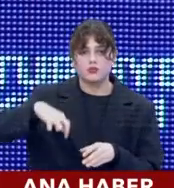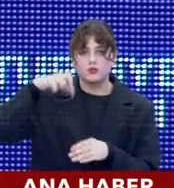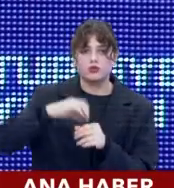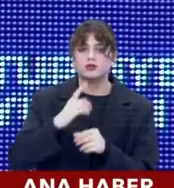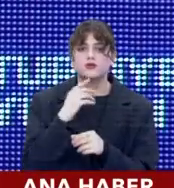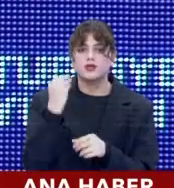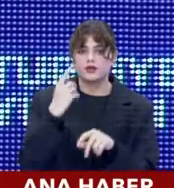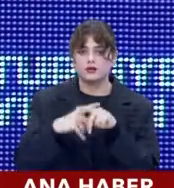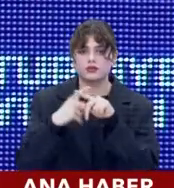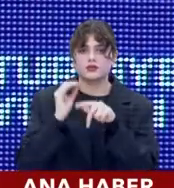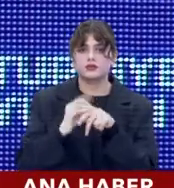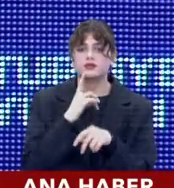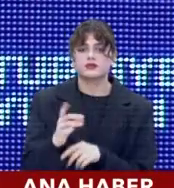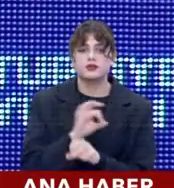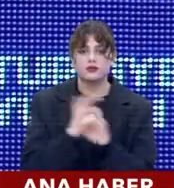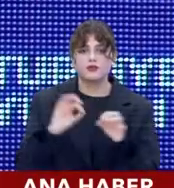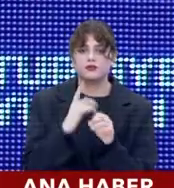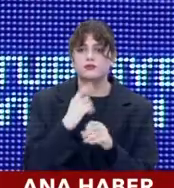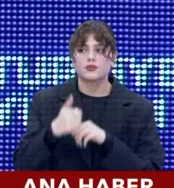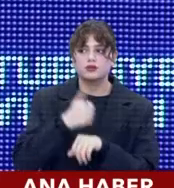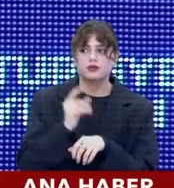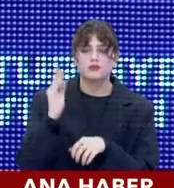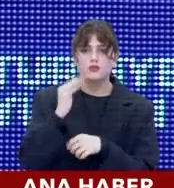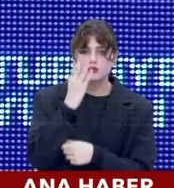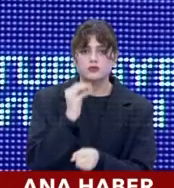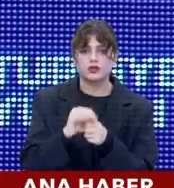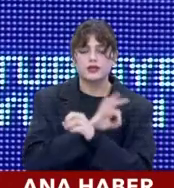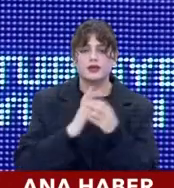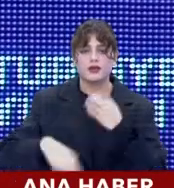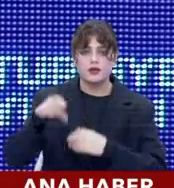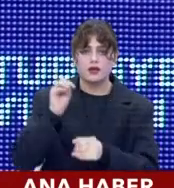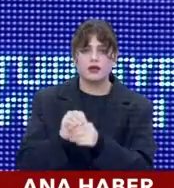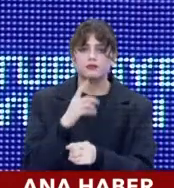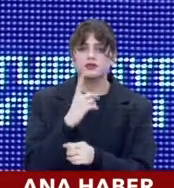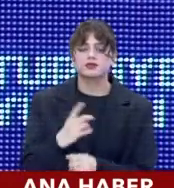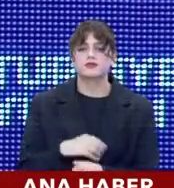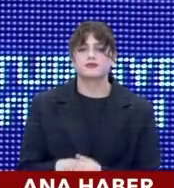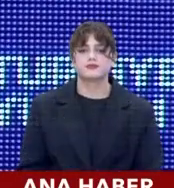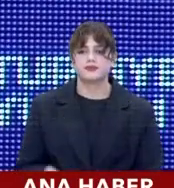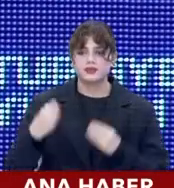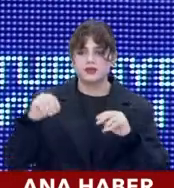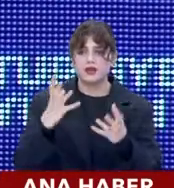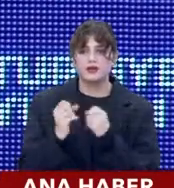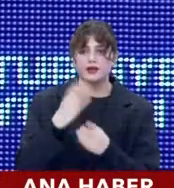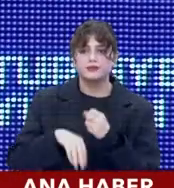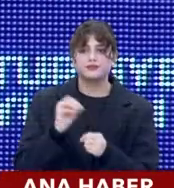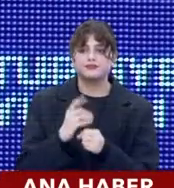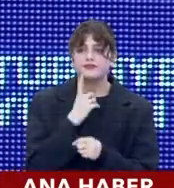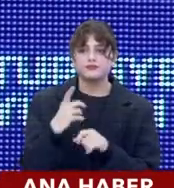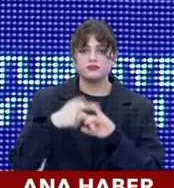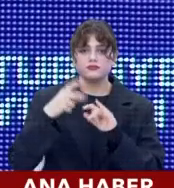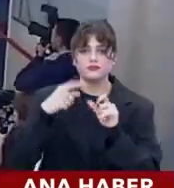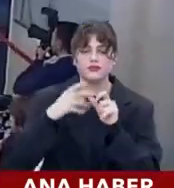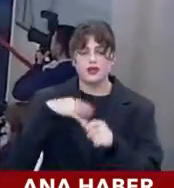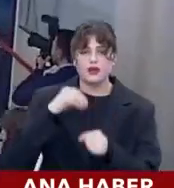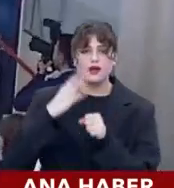notumuzdaki iyileşmelerin etkisi başta borsamız olmak üzere sermaye piyasalarımızda da